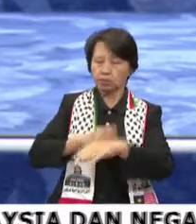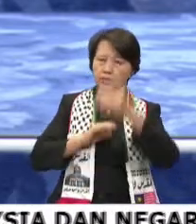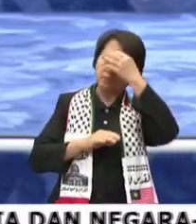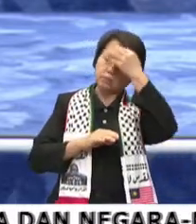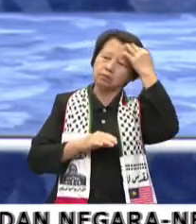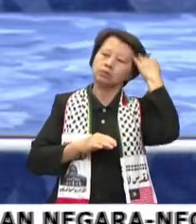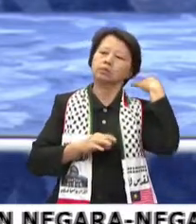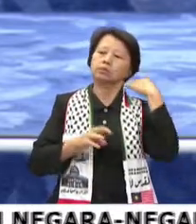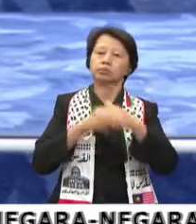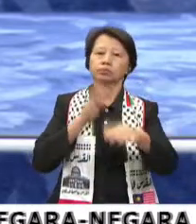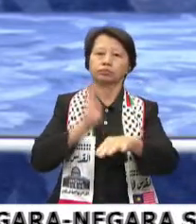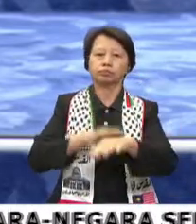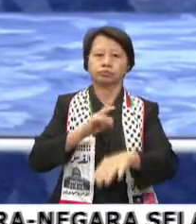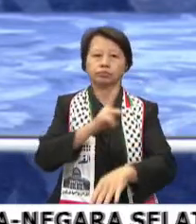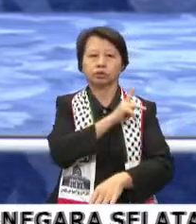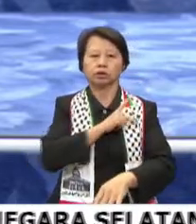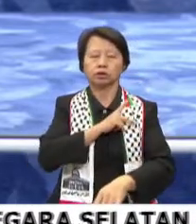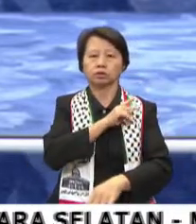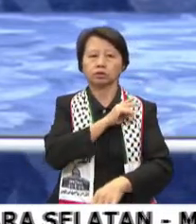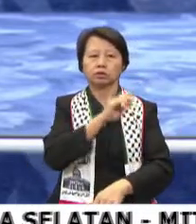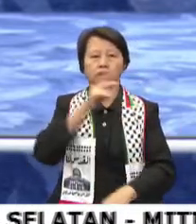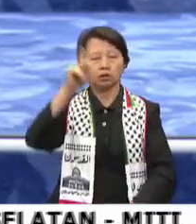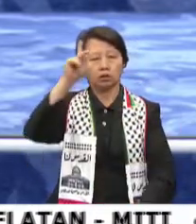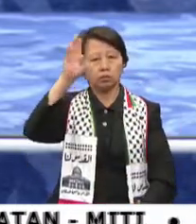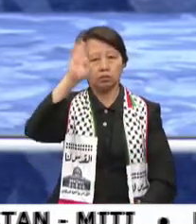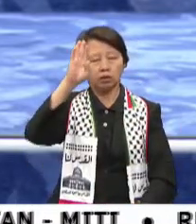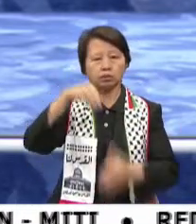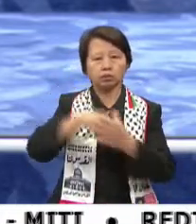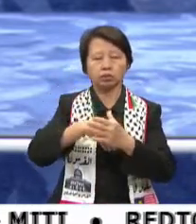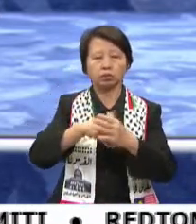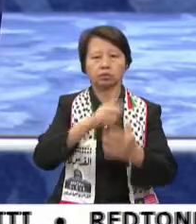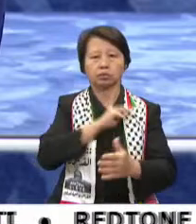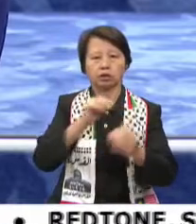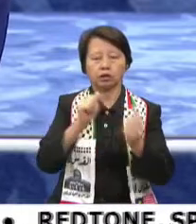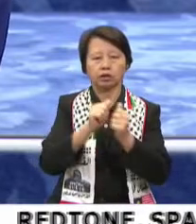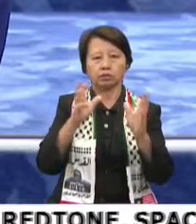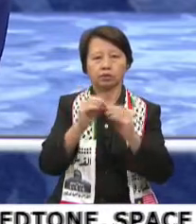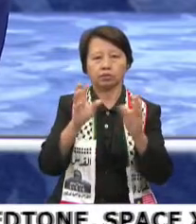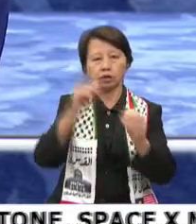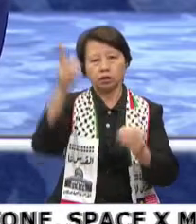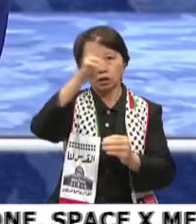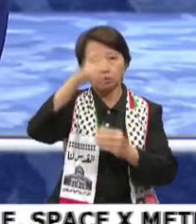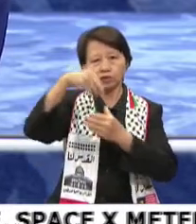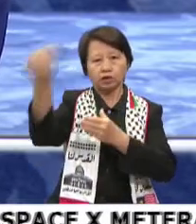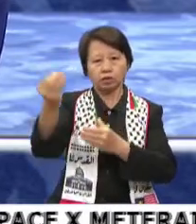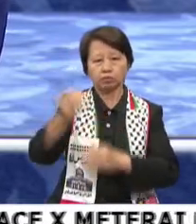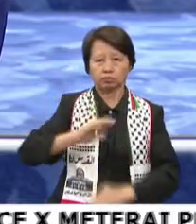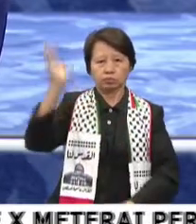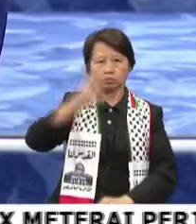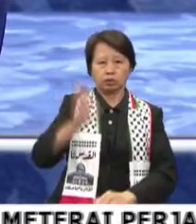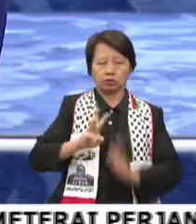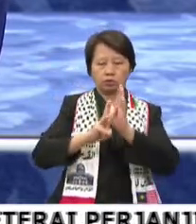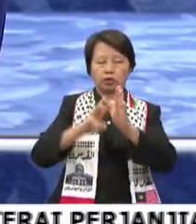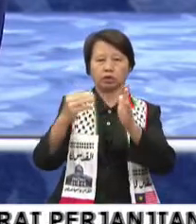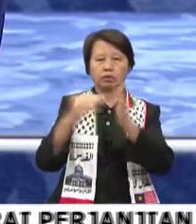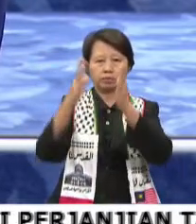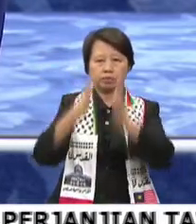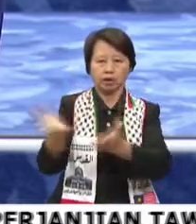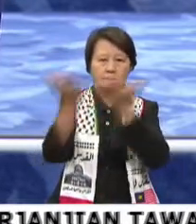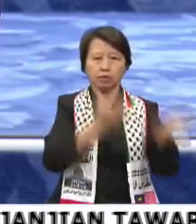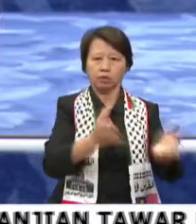semasa kota Bu jadi menteri dalammesyuarat dengan kerajaan-kerajaan luar tidak pernah wakil pembangkang di